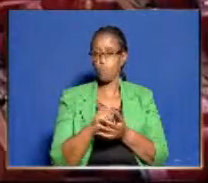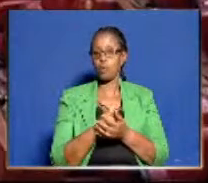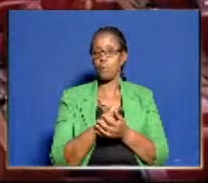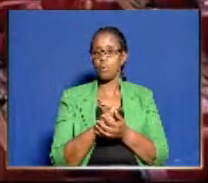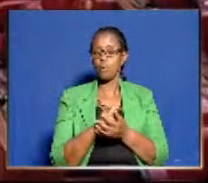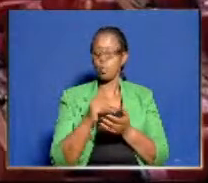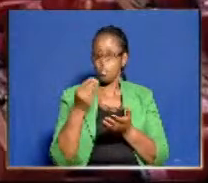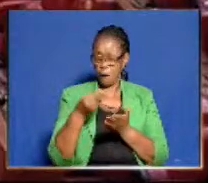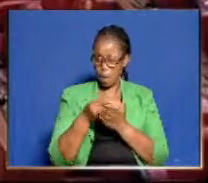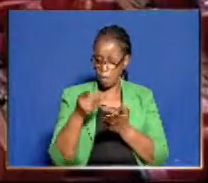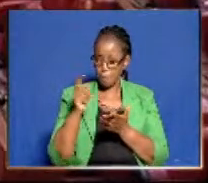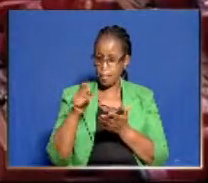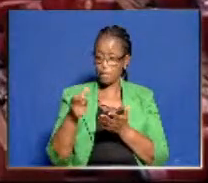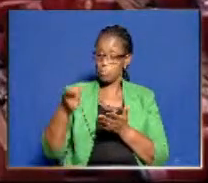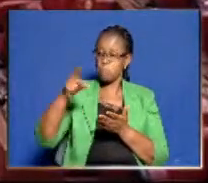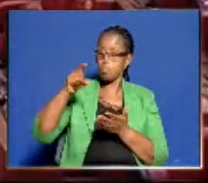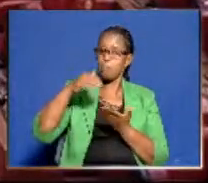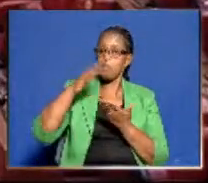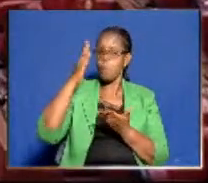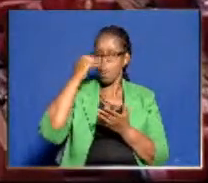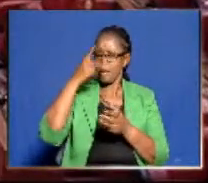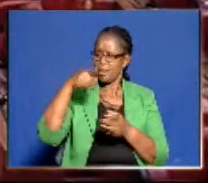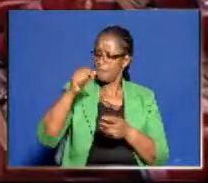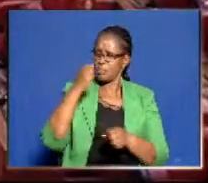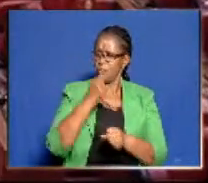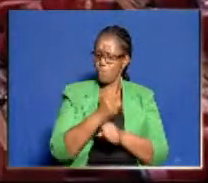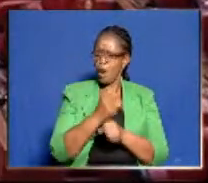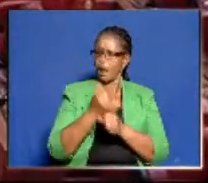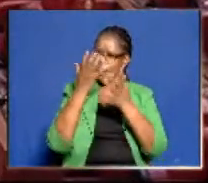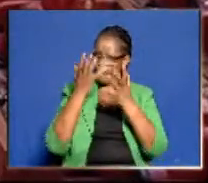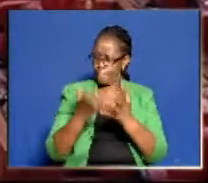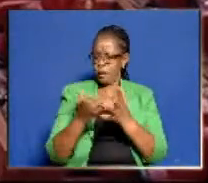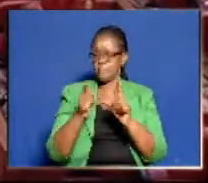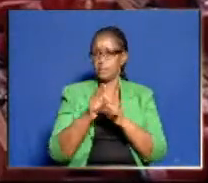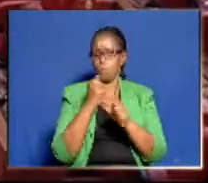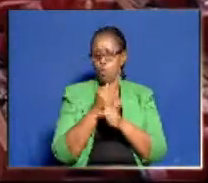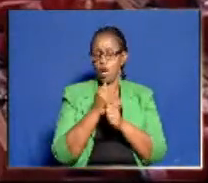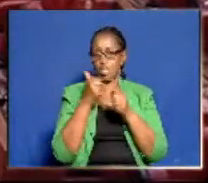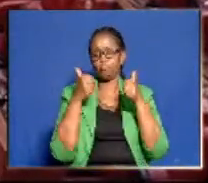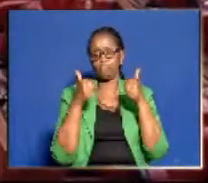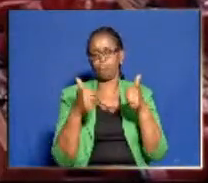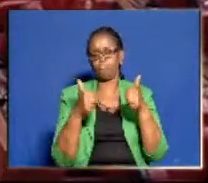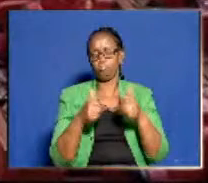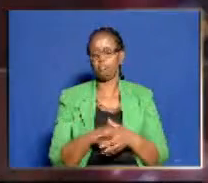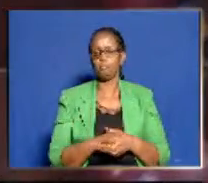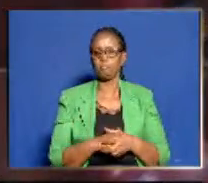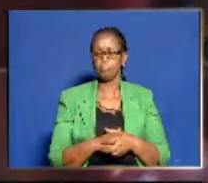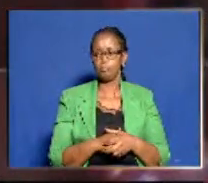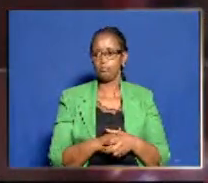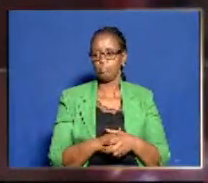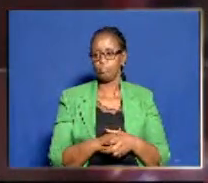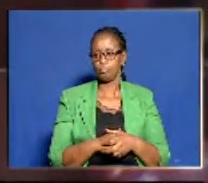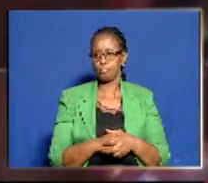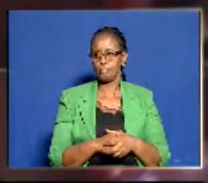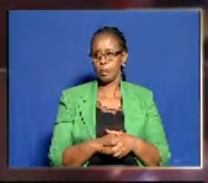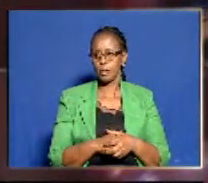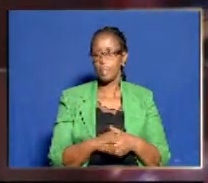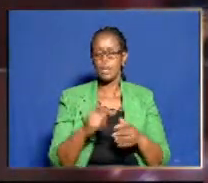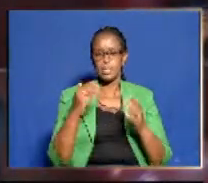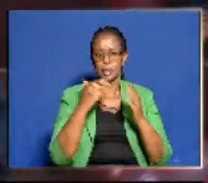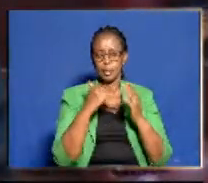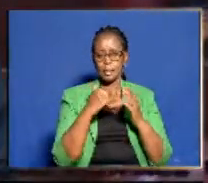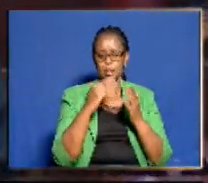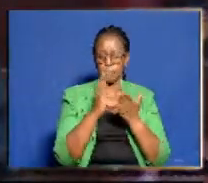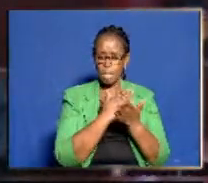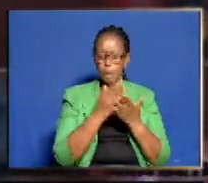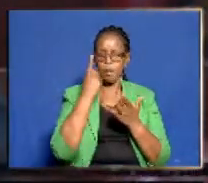juu zaidi, sababu ni kazi kubwa wanafanya na ni kazi nzuri. Pia niende katika Statement Department for